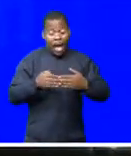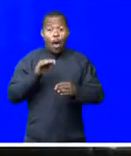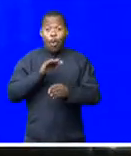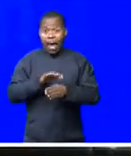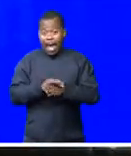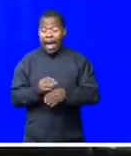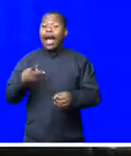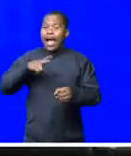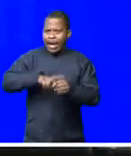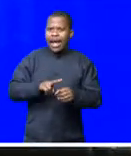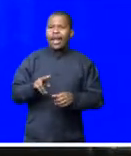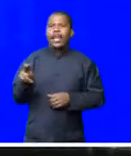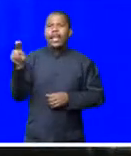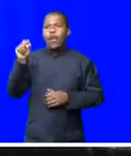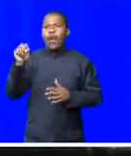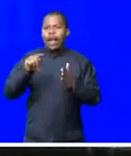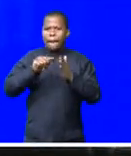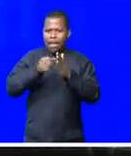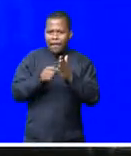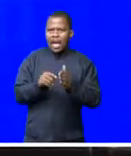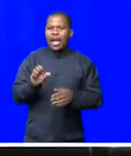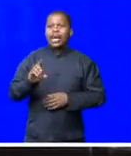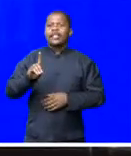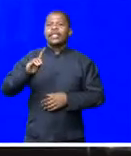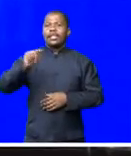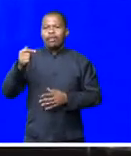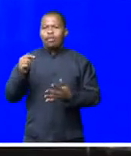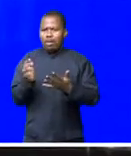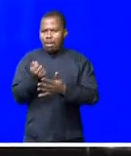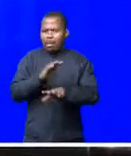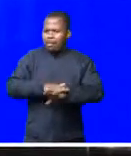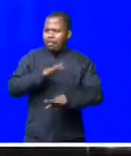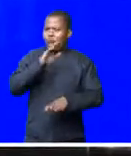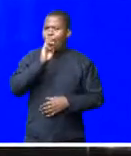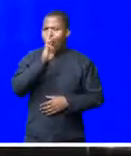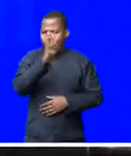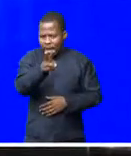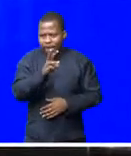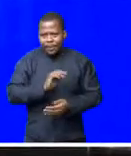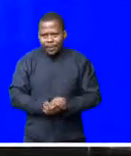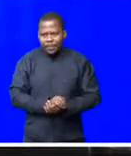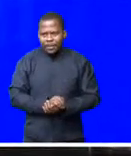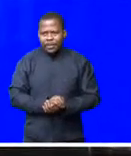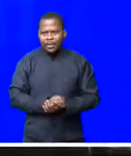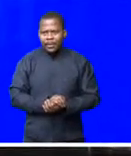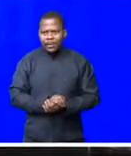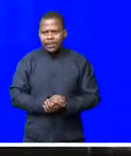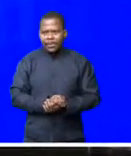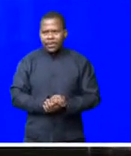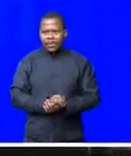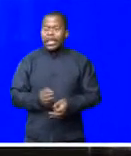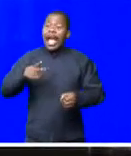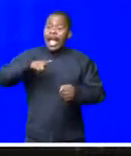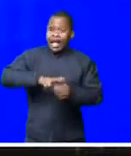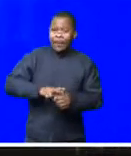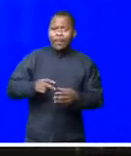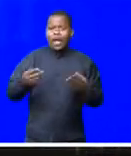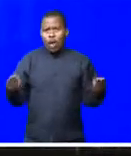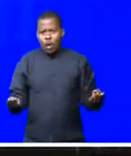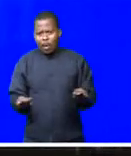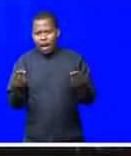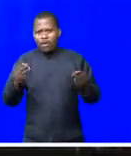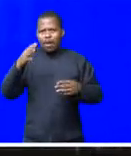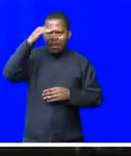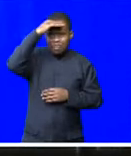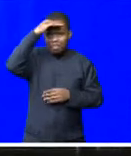siyalibona lishaya ligoli kuyo imigomo yentuthuko leConsaco ngekufinyelela kulabo labavame kusala emuva.